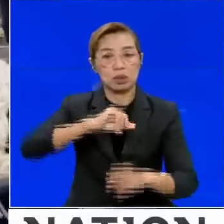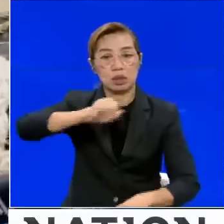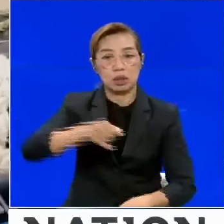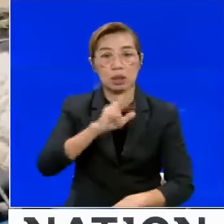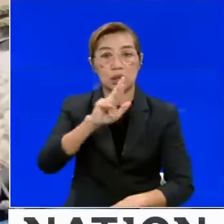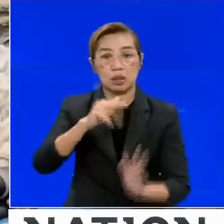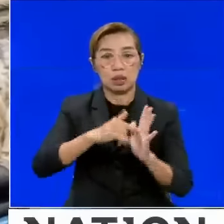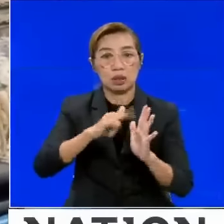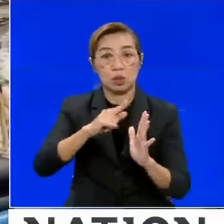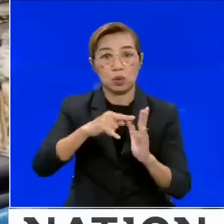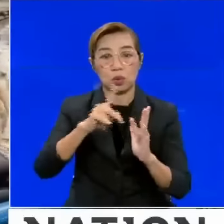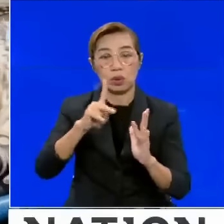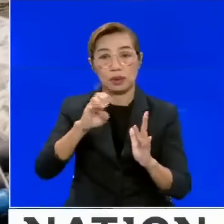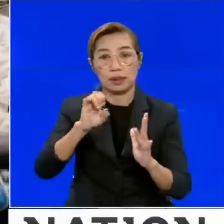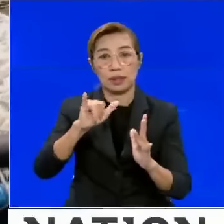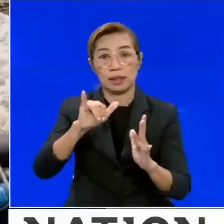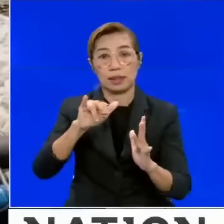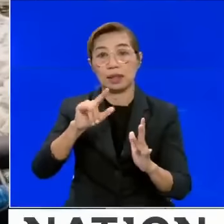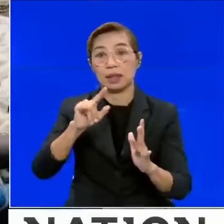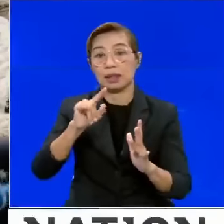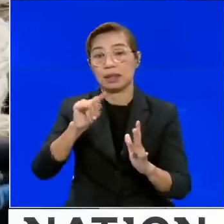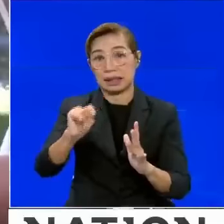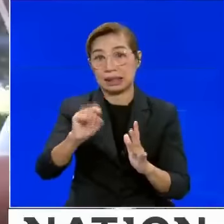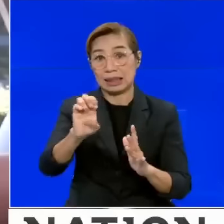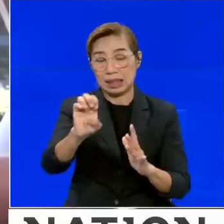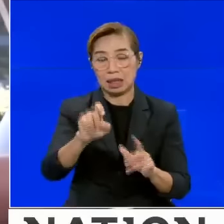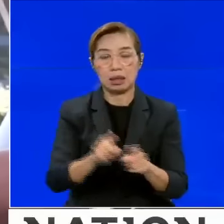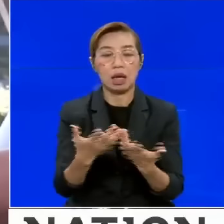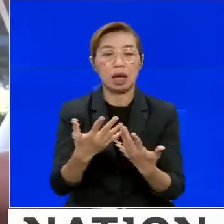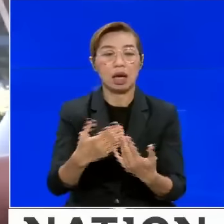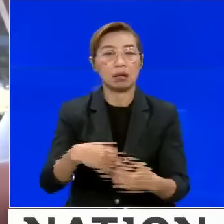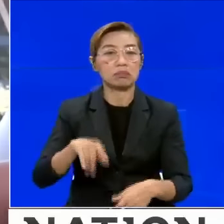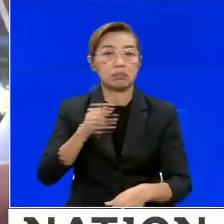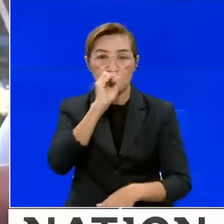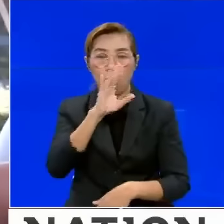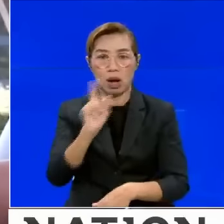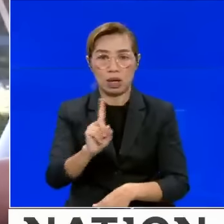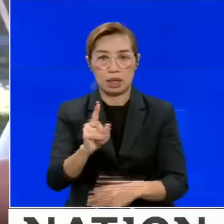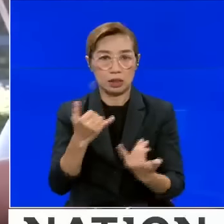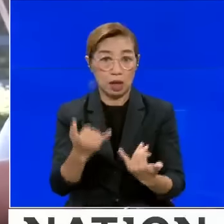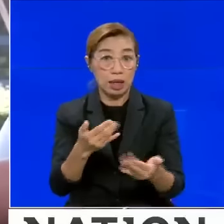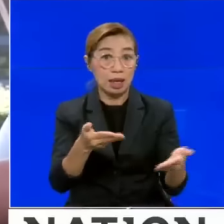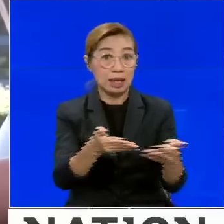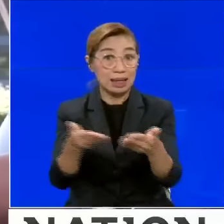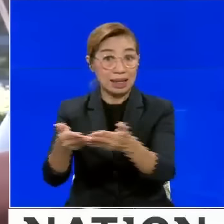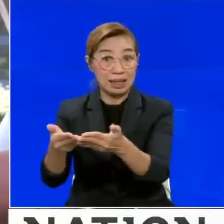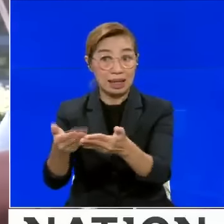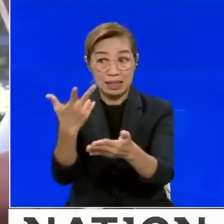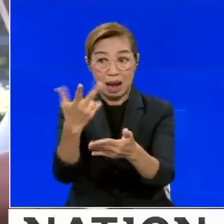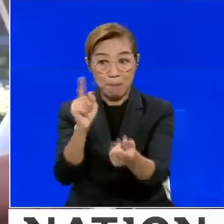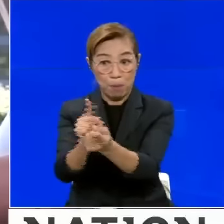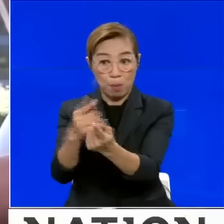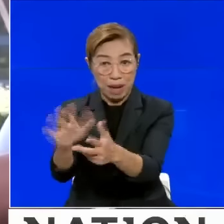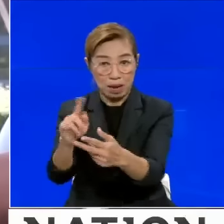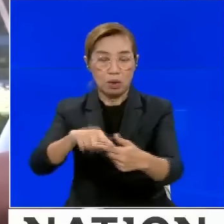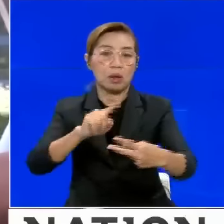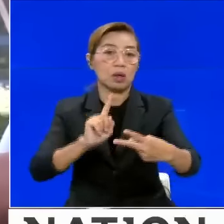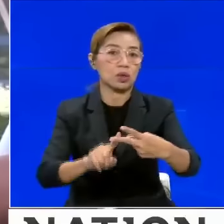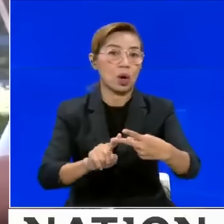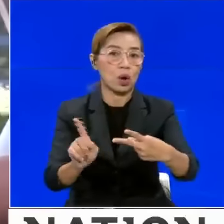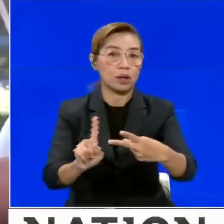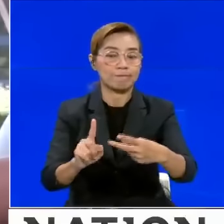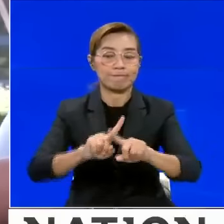ก้วนะครับรองผู้บัญชาการตำรวจสอบสวนกลางก็บอกว่าความคืบหน้านะตอนนี้นอกเหนือจากเรือที่บอกเจอแล้วนะเรื่องอื่นก็คือ